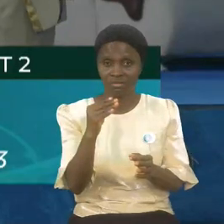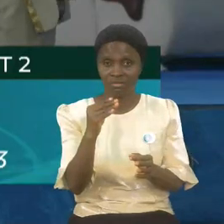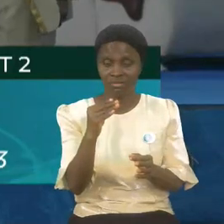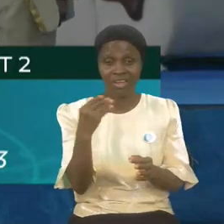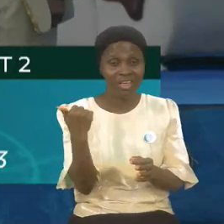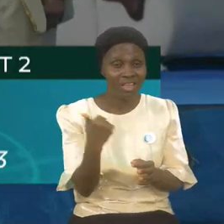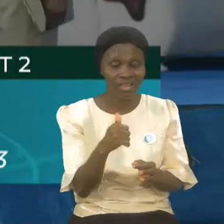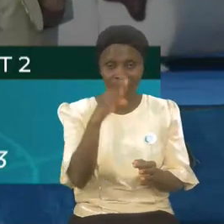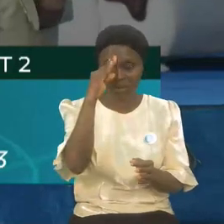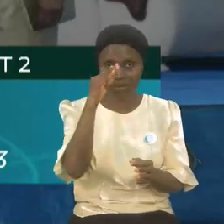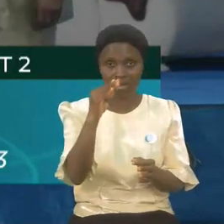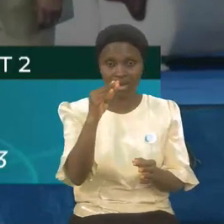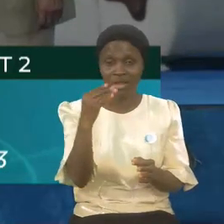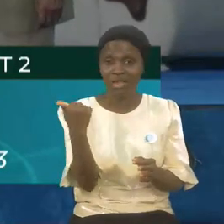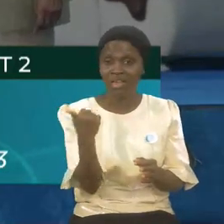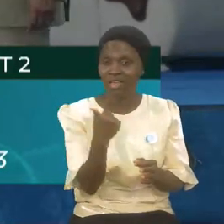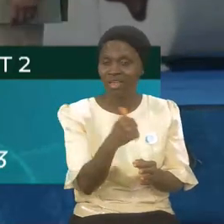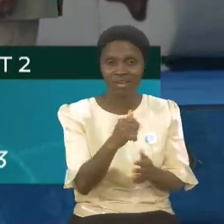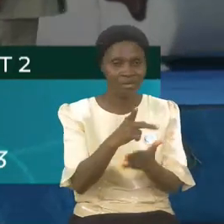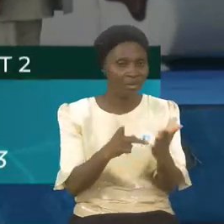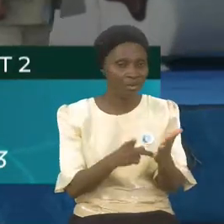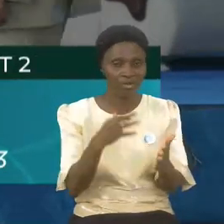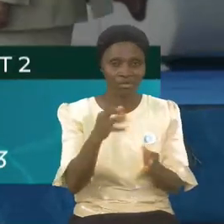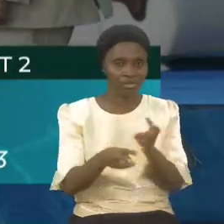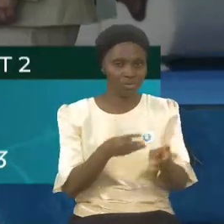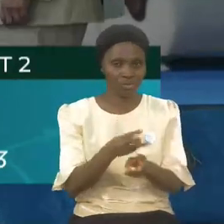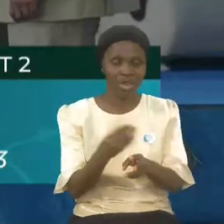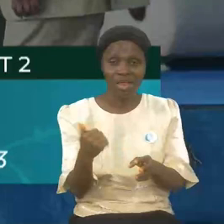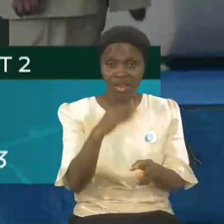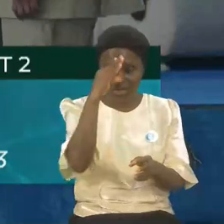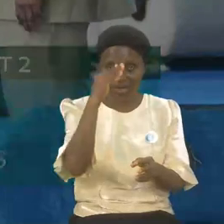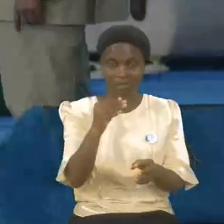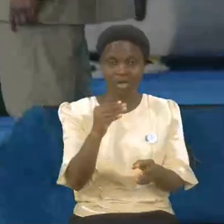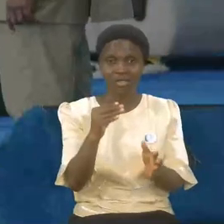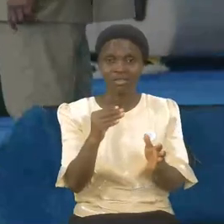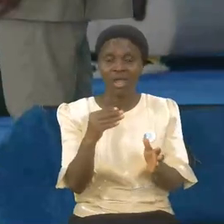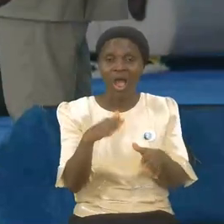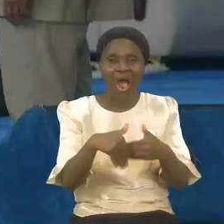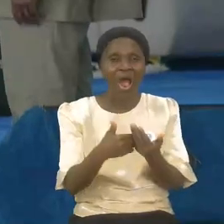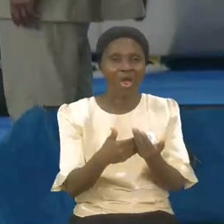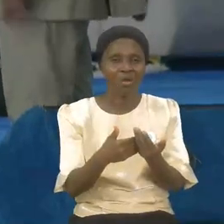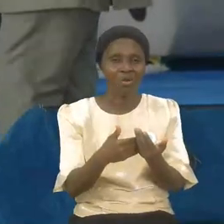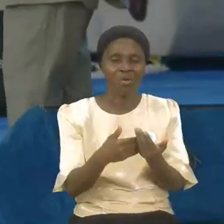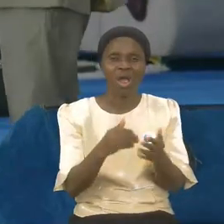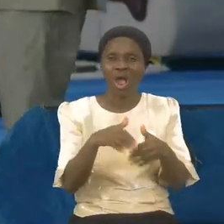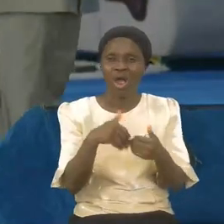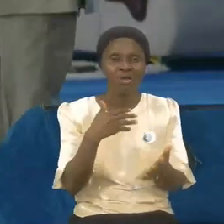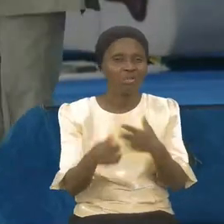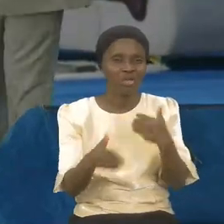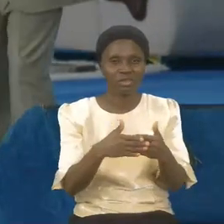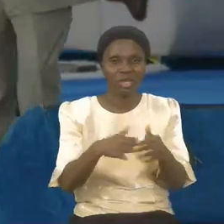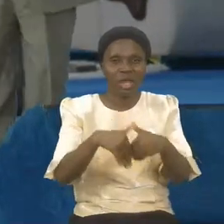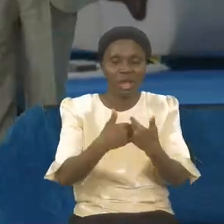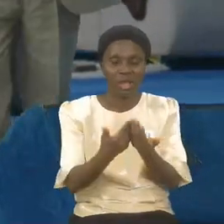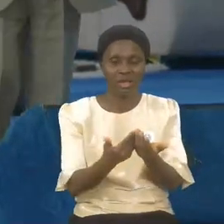verset 9 pour caler 14 9 et un autre un troisième ange les suivants d'une voix